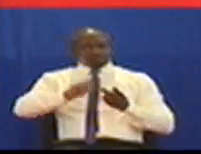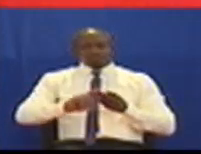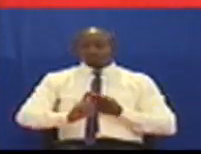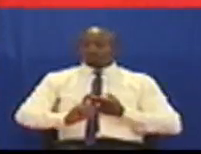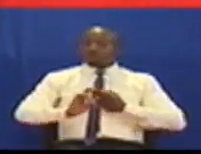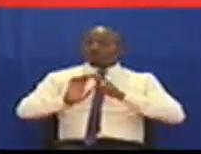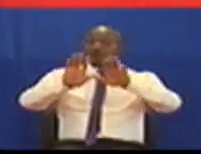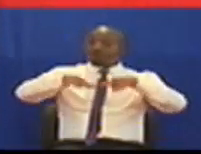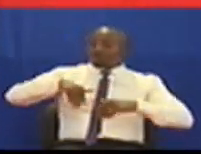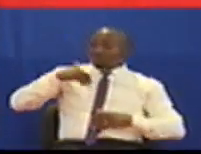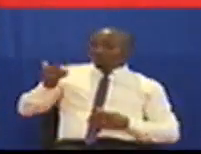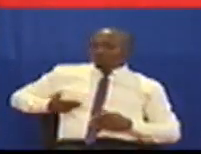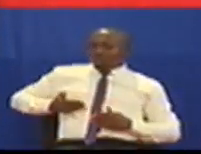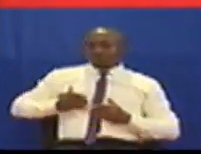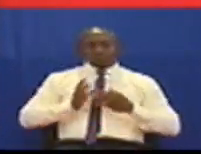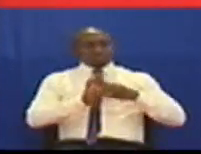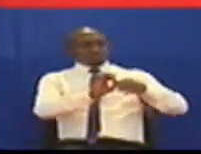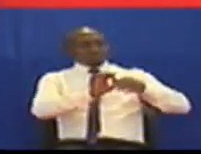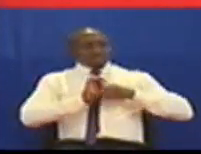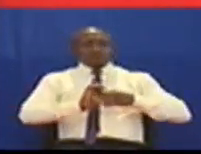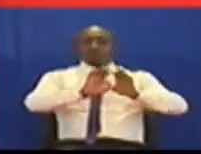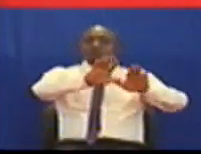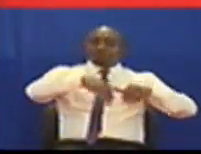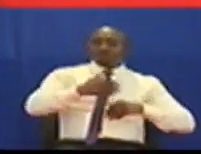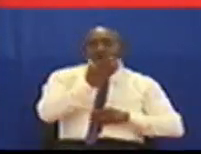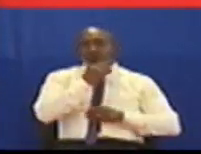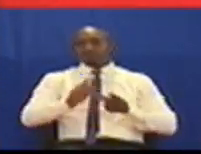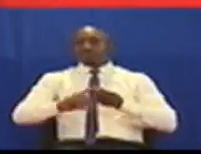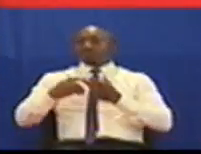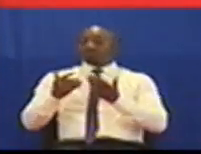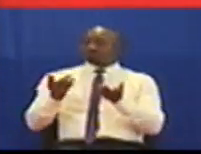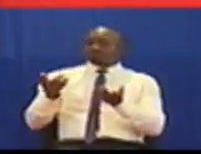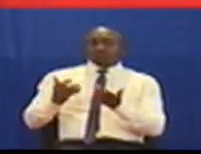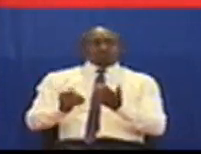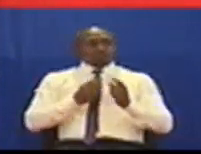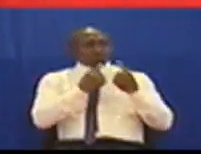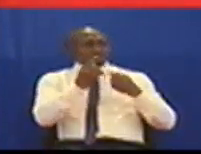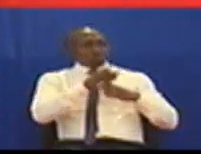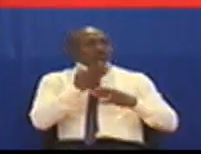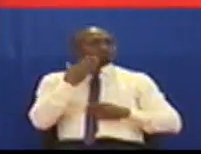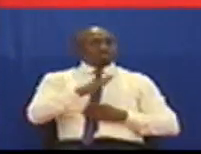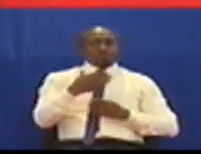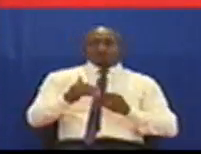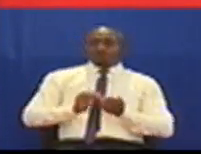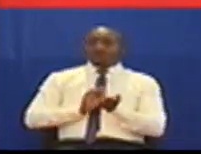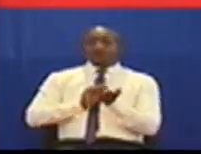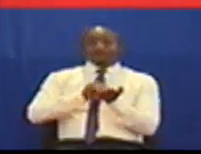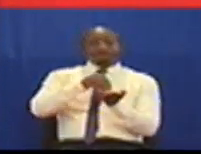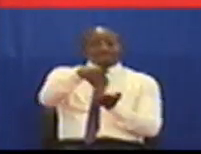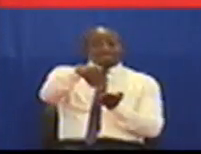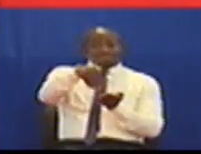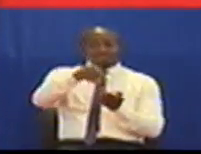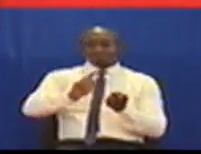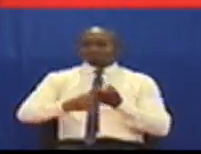wanawake, kwa kusaidiana na of course wabunge wanaume akiwa kina Mwalongo na wengine, tulizungumzia sana umuhimu wa taulo za kike.